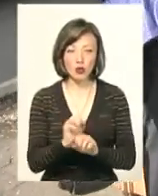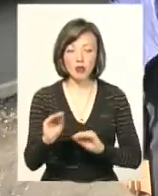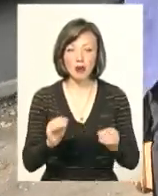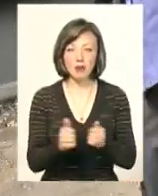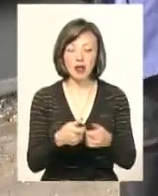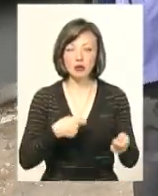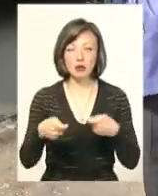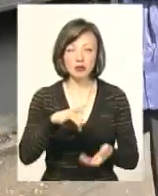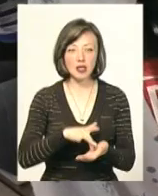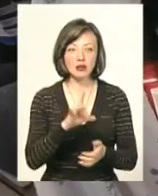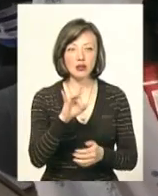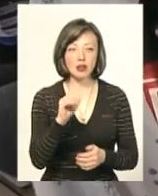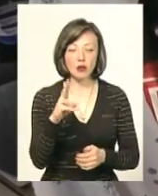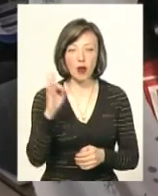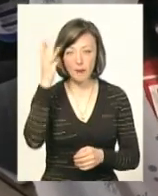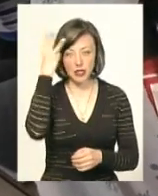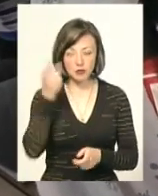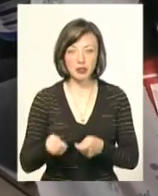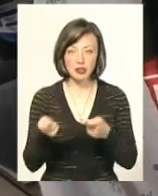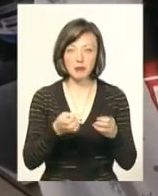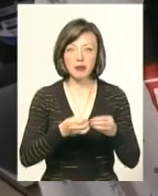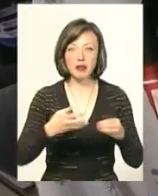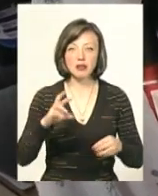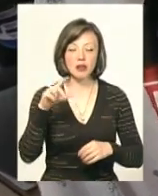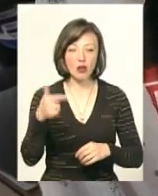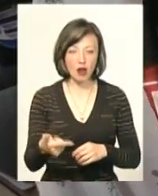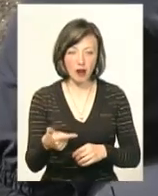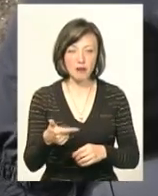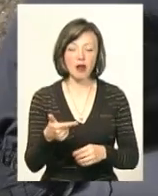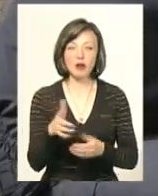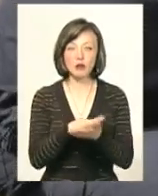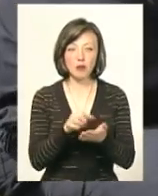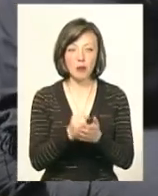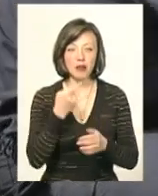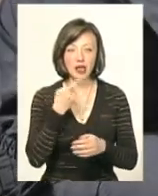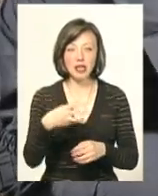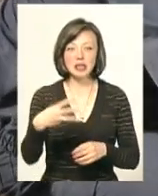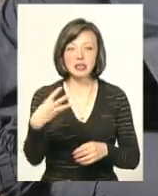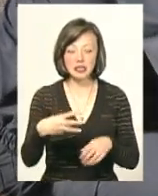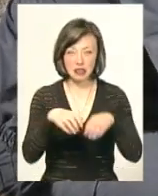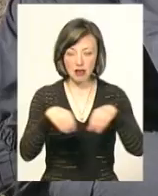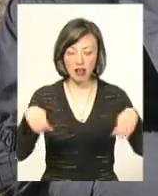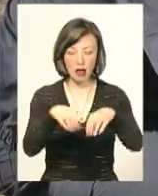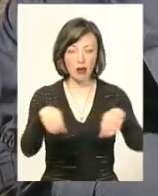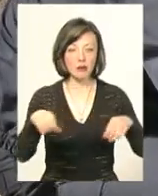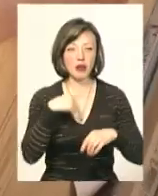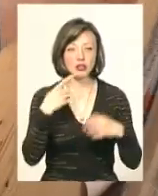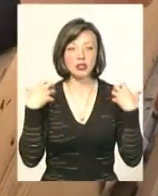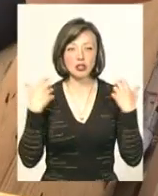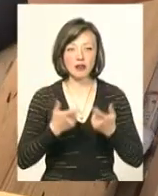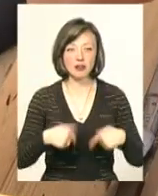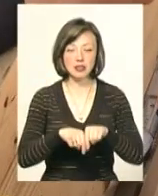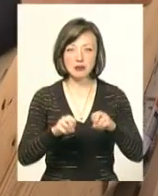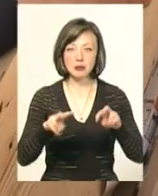біля торгового центру «Ріку», хмельничани принесли 15 кілограмів відпрацьованих батарейок та 30 люмінесцентних ламп, каже начальник